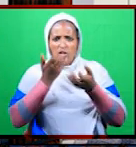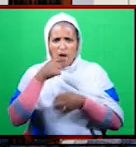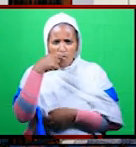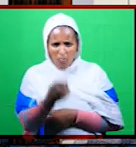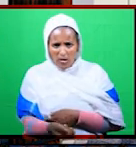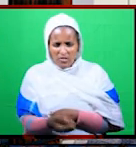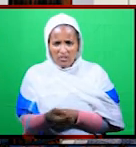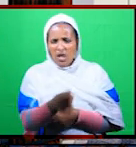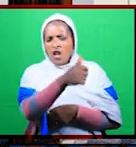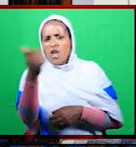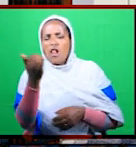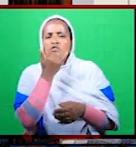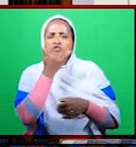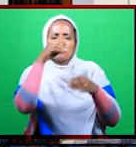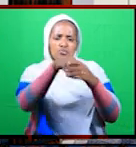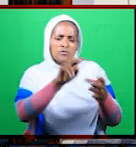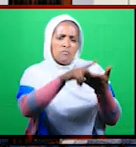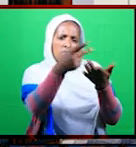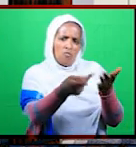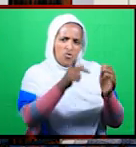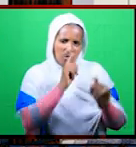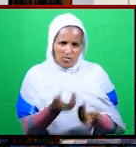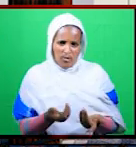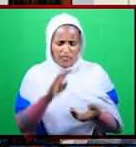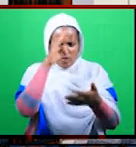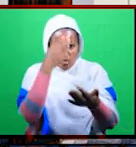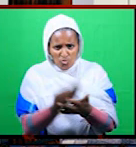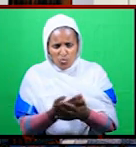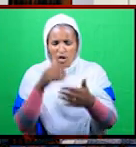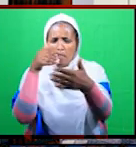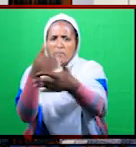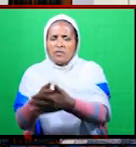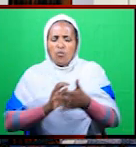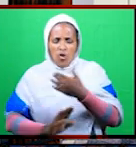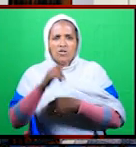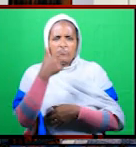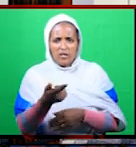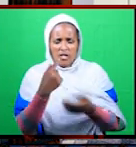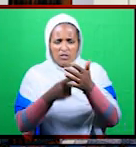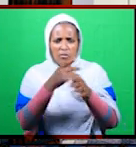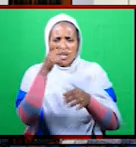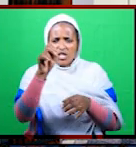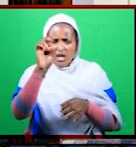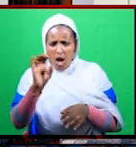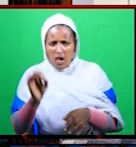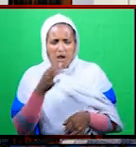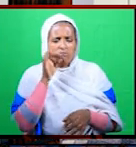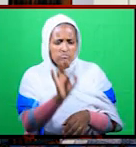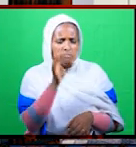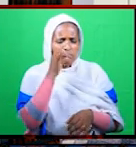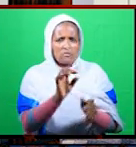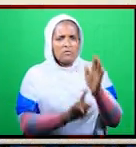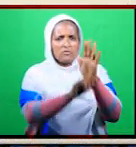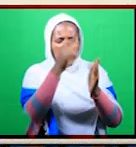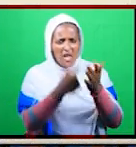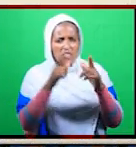ማለት ሌላ ስህተት ውስጥ መውደቅ ነው። ልጁን እንግዲህ ከምትቀርበው ወለደች እንበል፣ ዲቃላ እየተባለ እየተሰደበ ሊያድግ